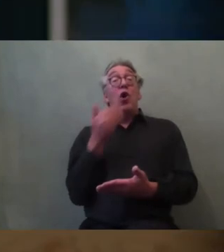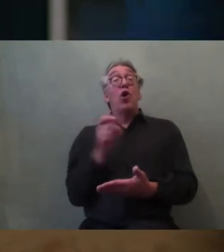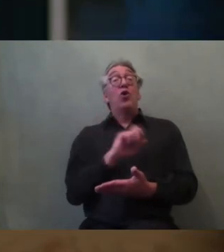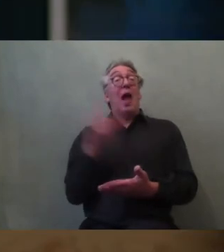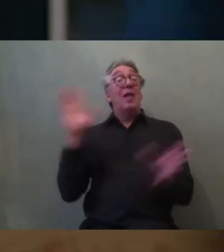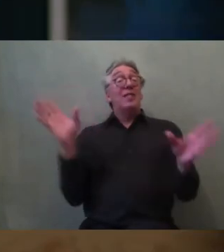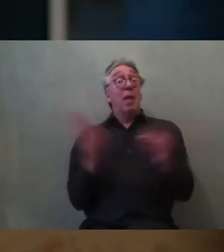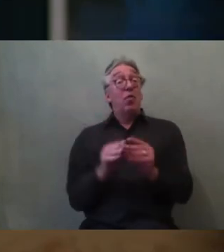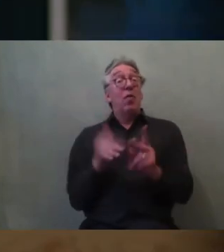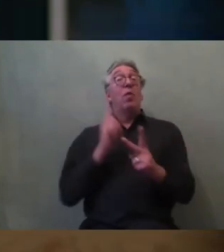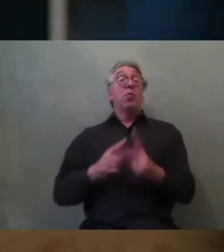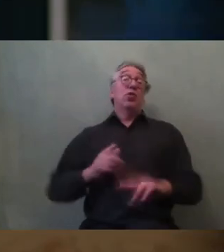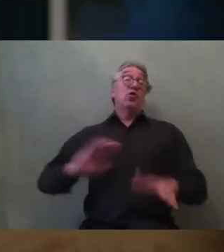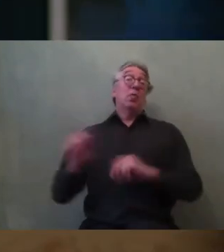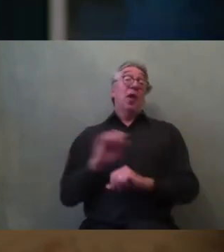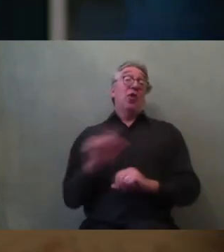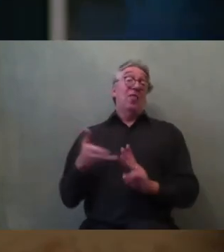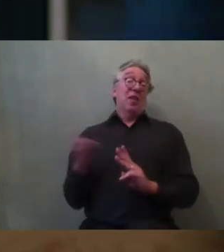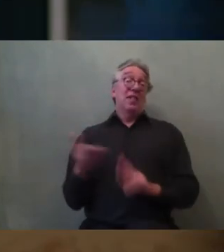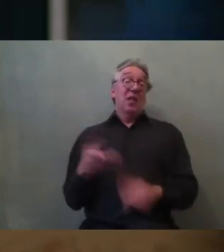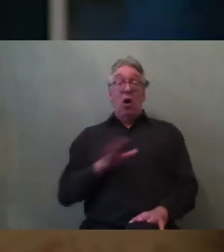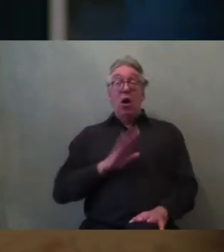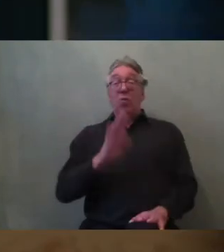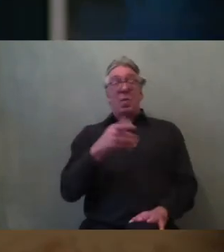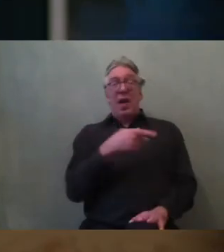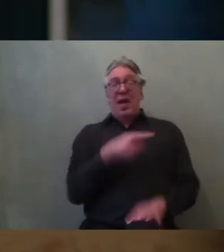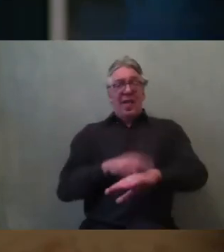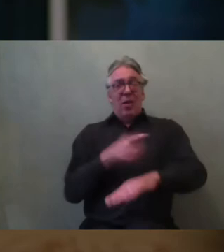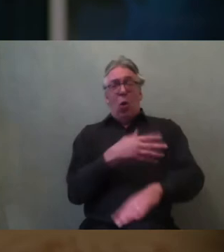vooral naar, ook als je geen tijd hebt om alle 100 pagina's te lezen.